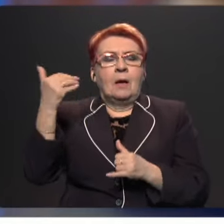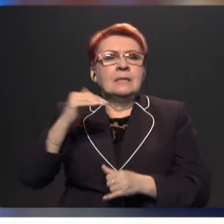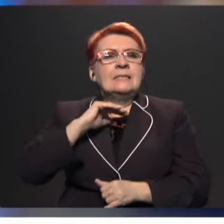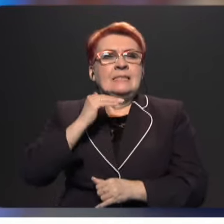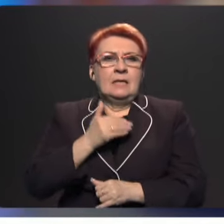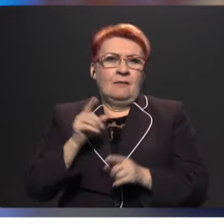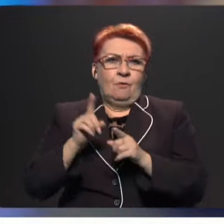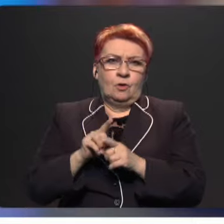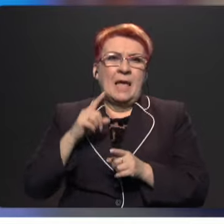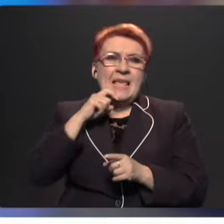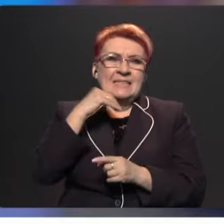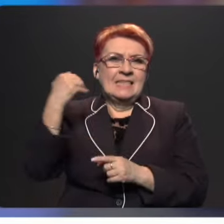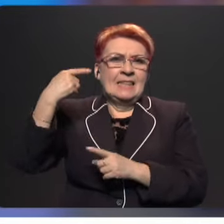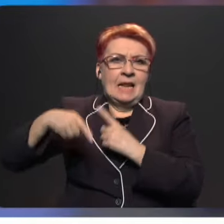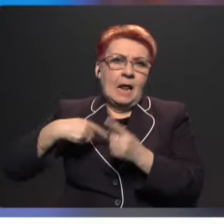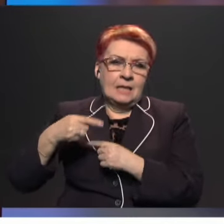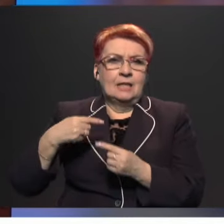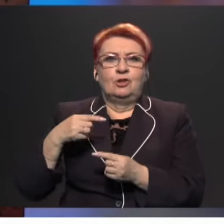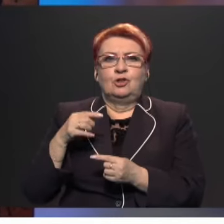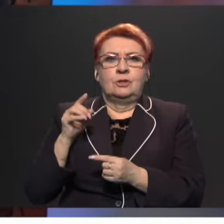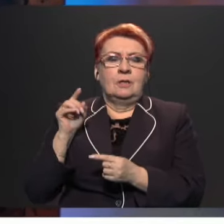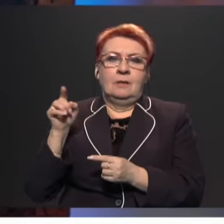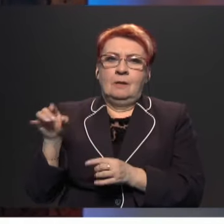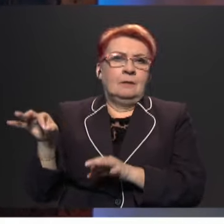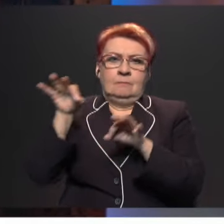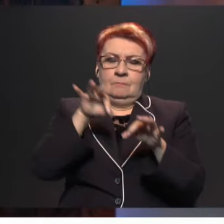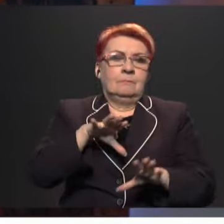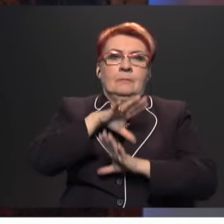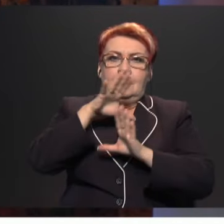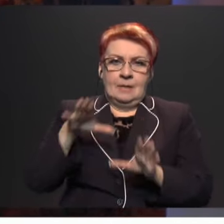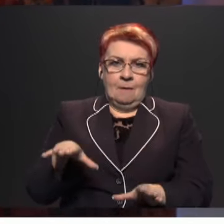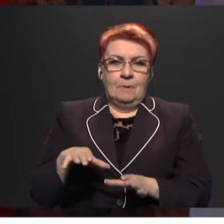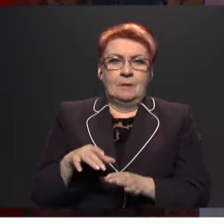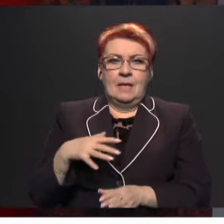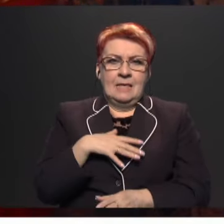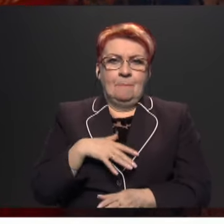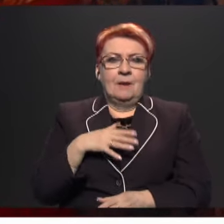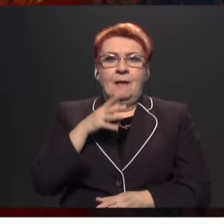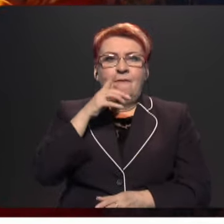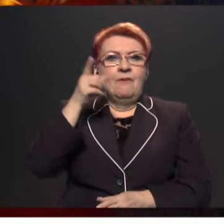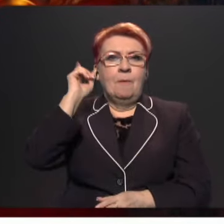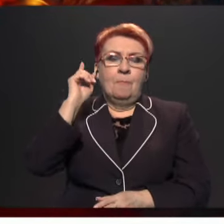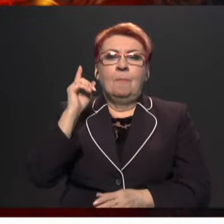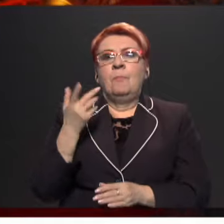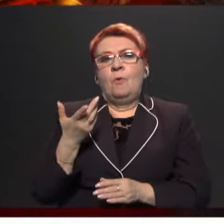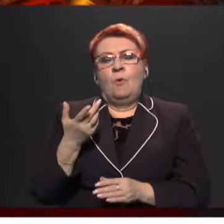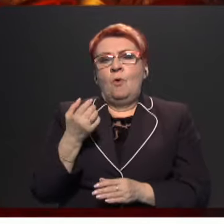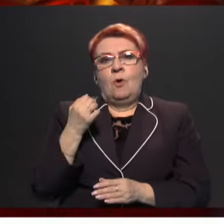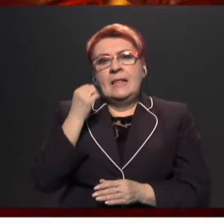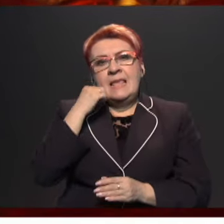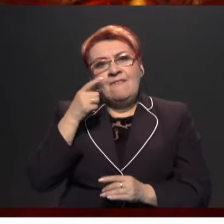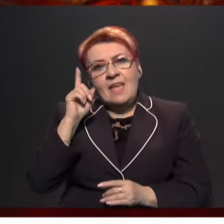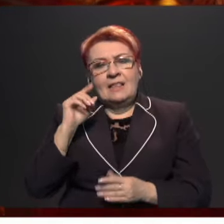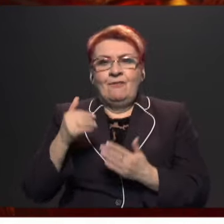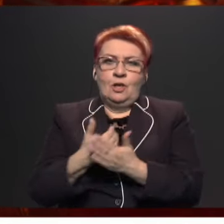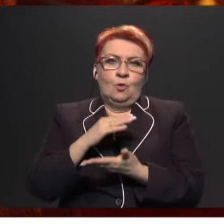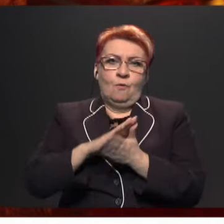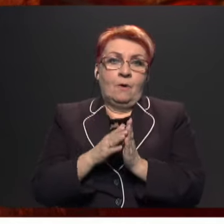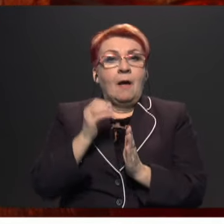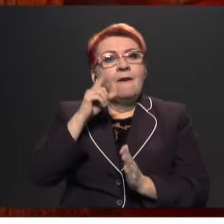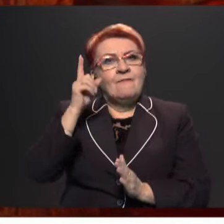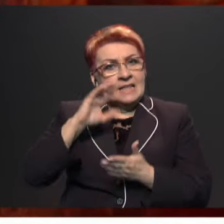То есть вот эта языческая традиция, она крайне неприятна была не в эпоху Ветхого Завета, не нового. Поэтому мы должны читать